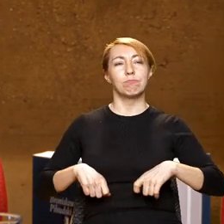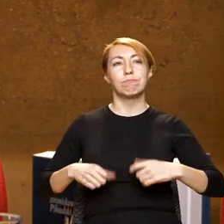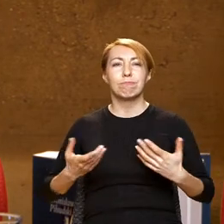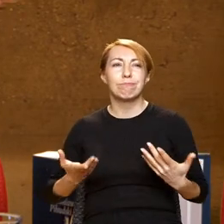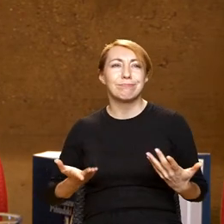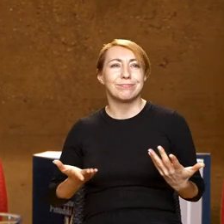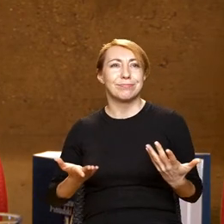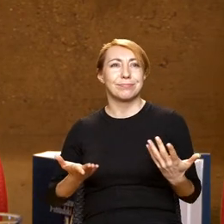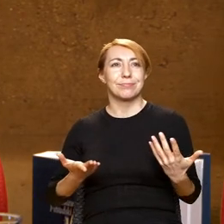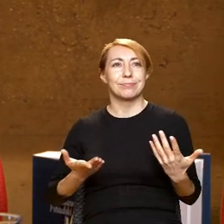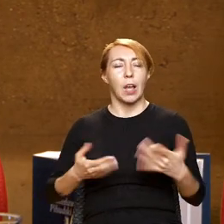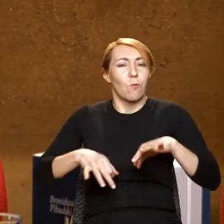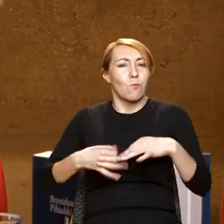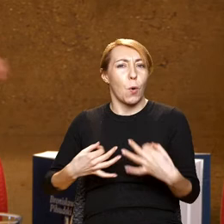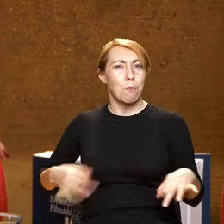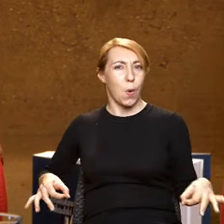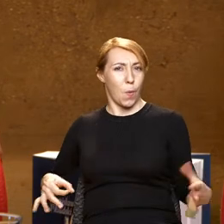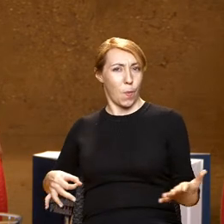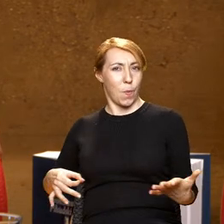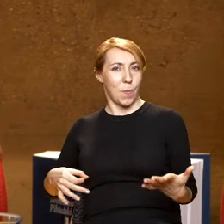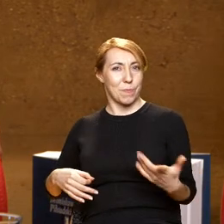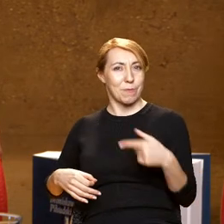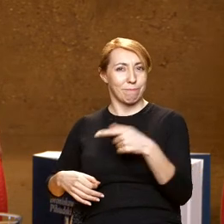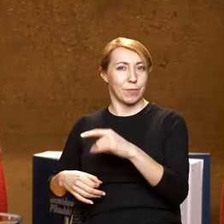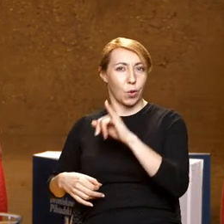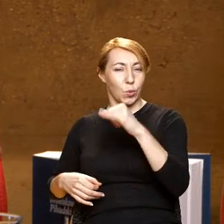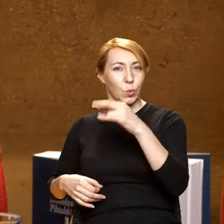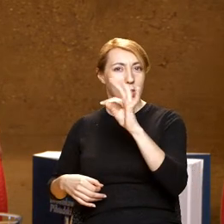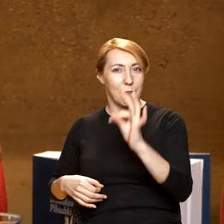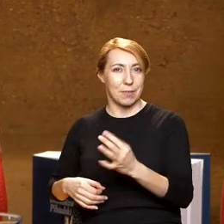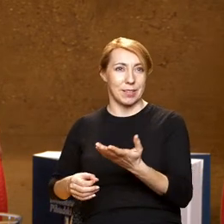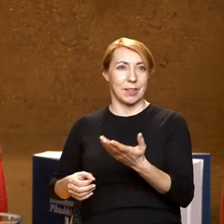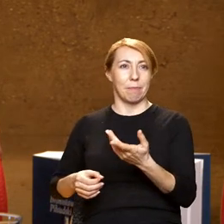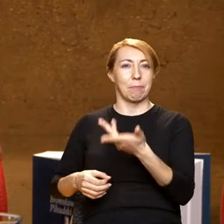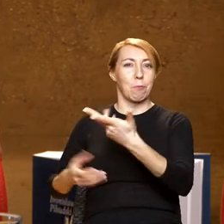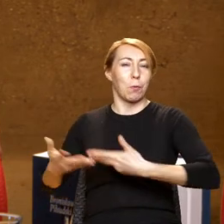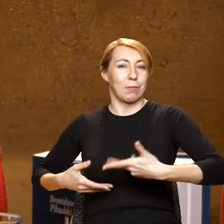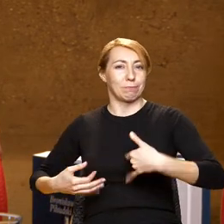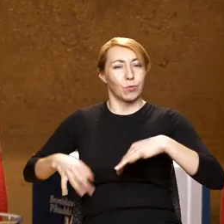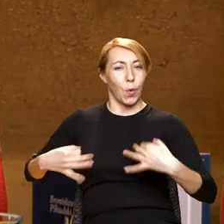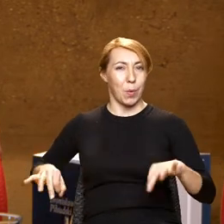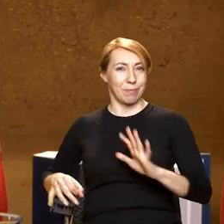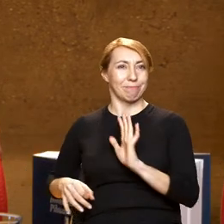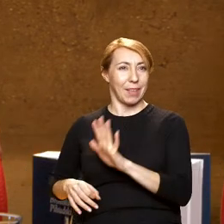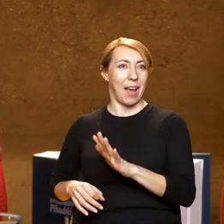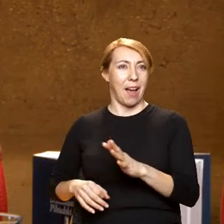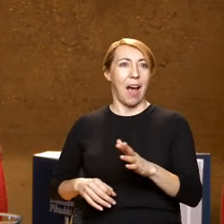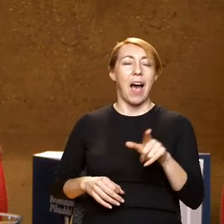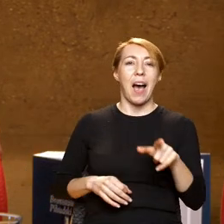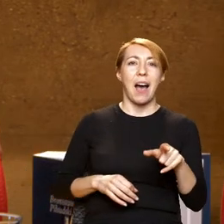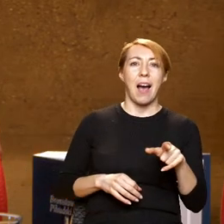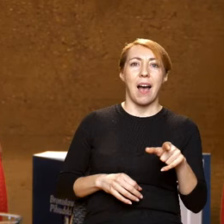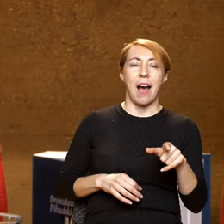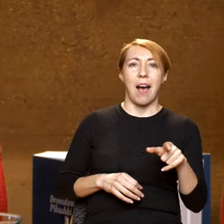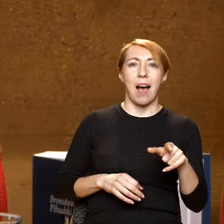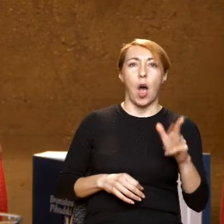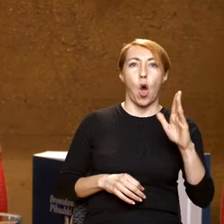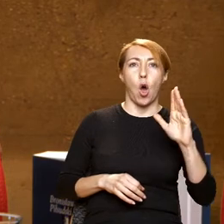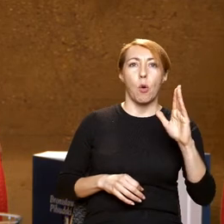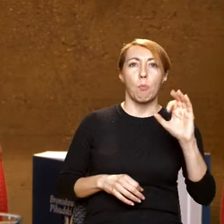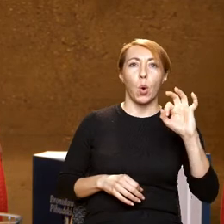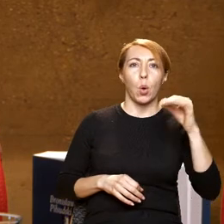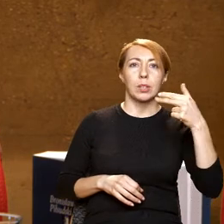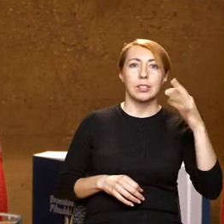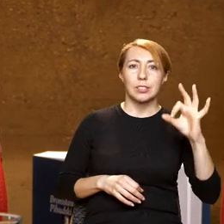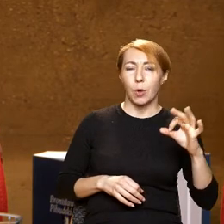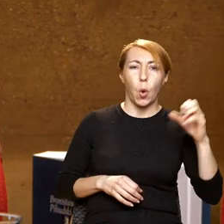takiej swobody, którą miał w towarzystwie. Ale myślę, że on nie odstawał od niego ani